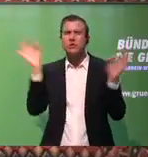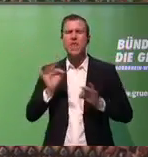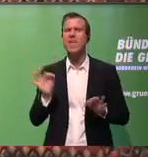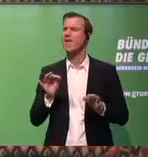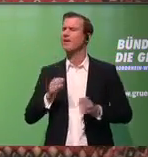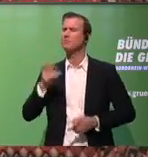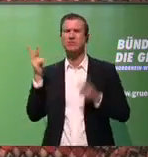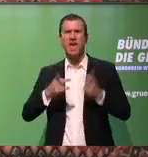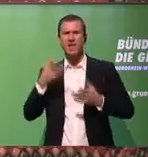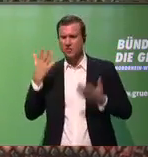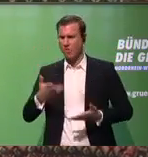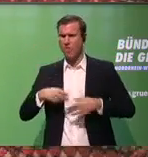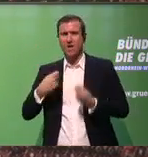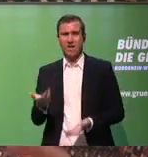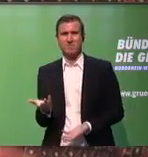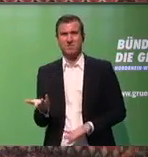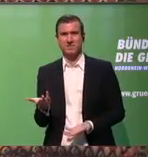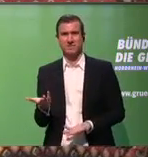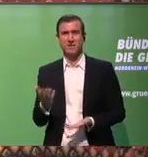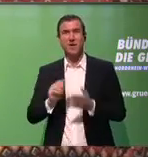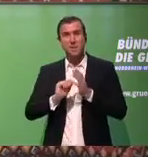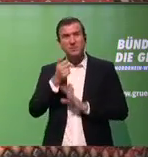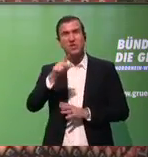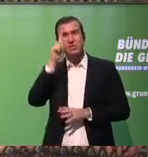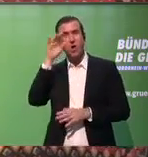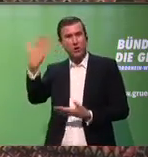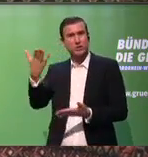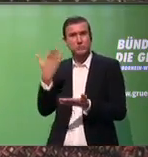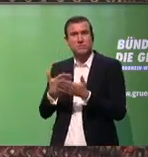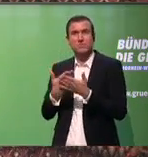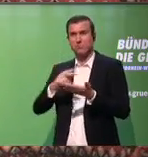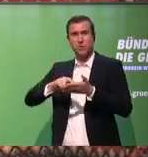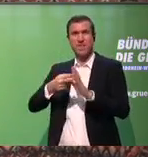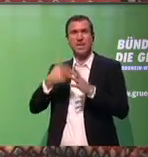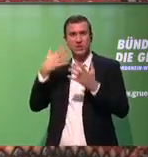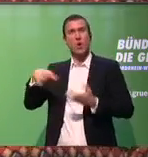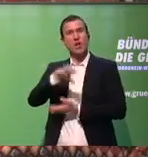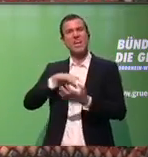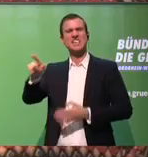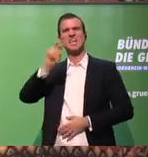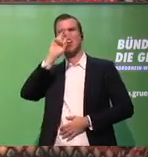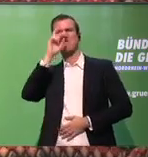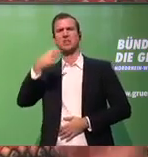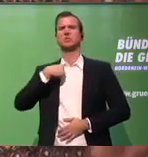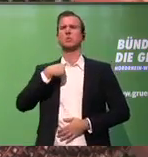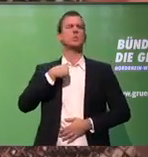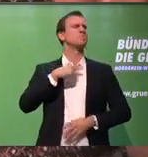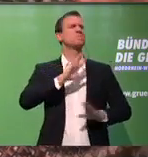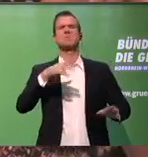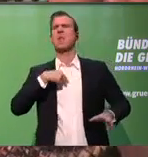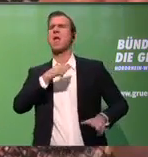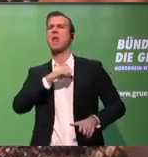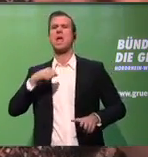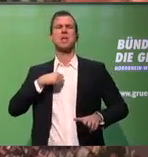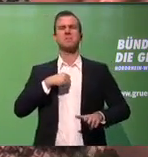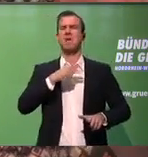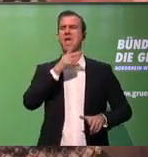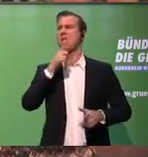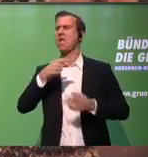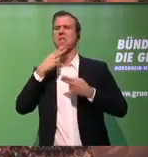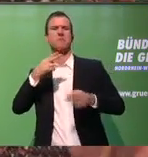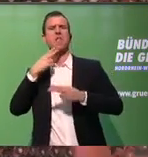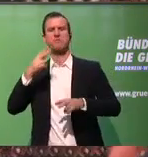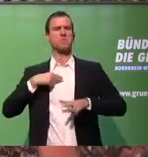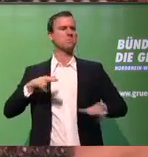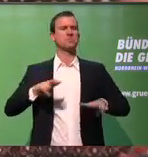Kollateralschaden, insbesondere der deutschen Politik, die in der Krise versucht hat, die Antworten nur in zwei Arten